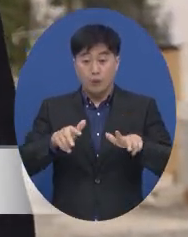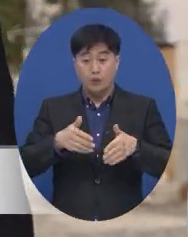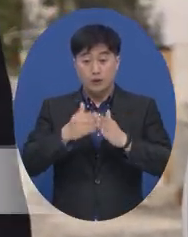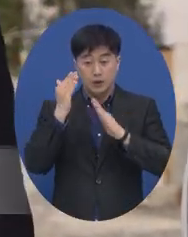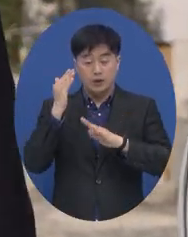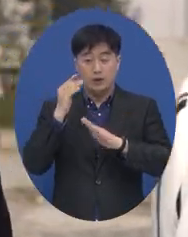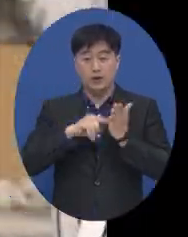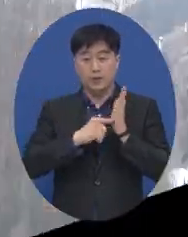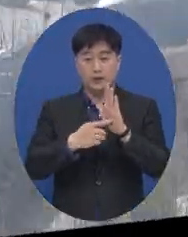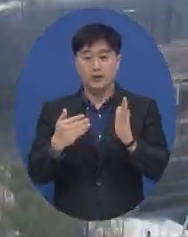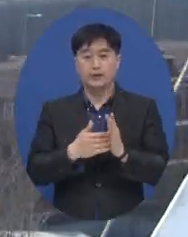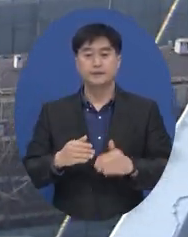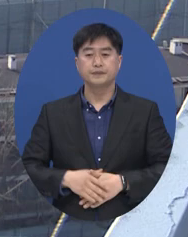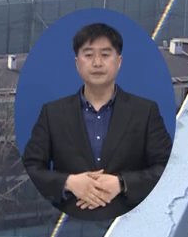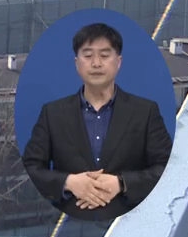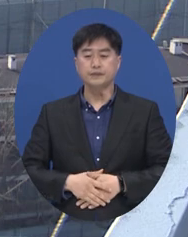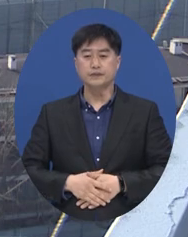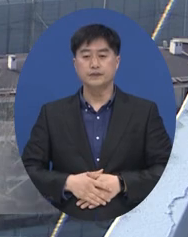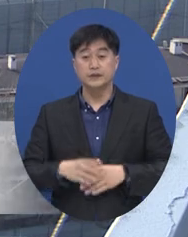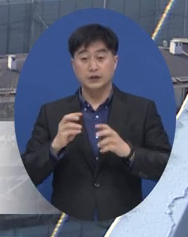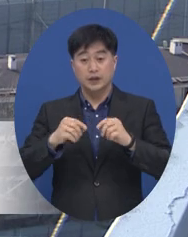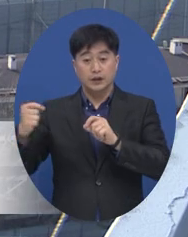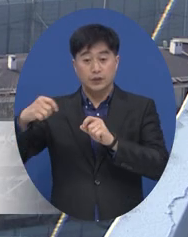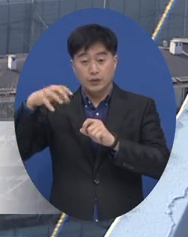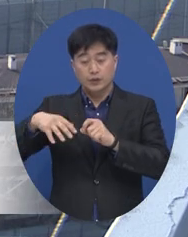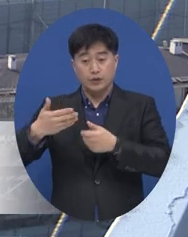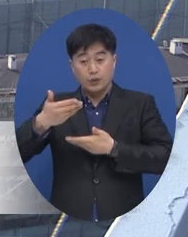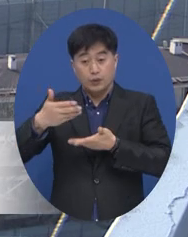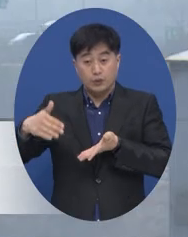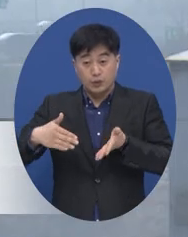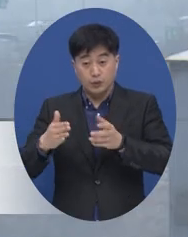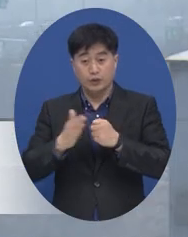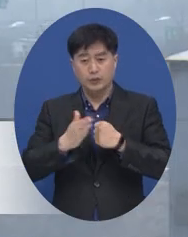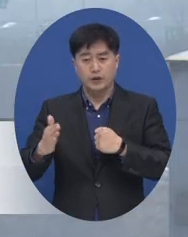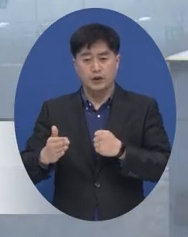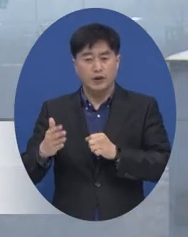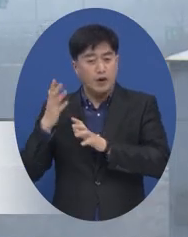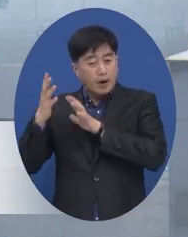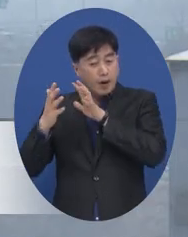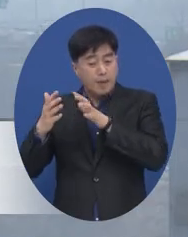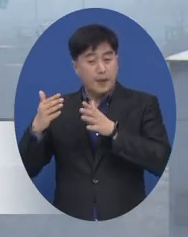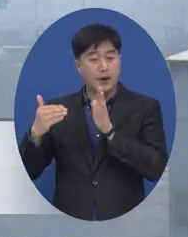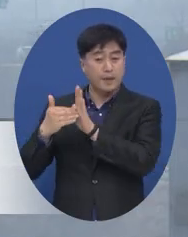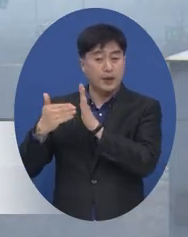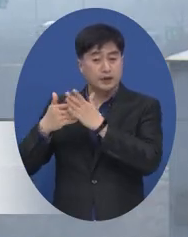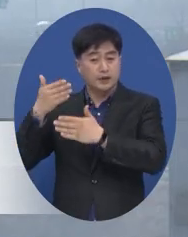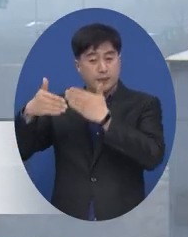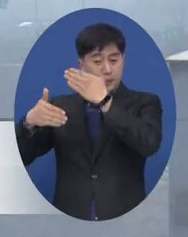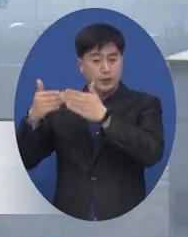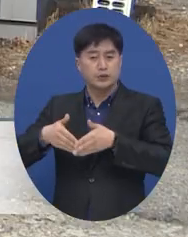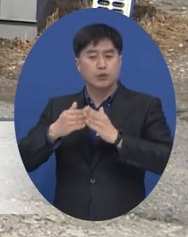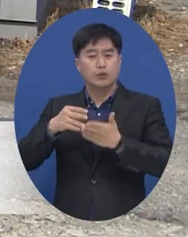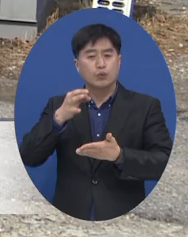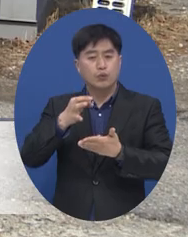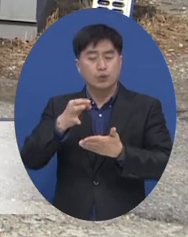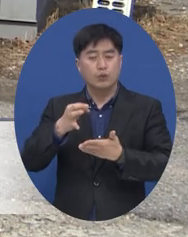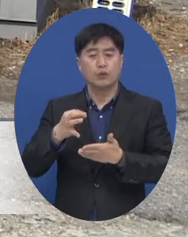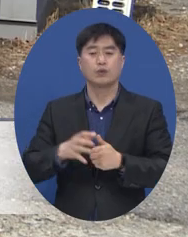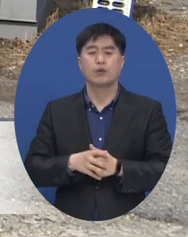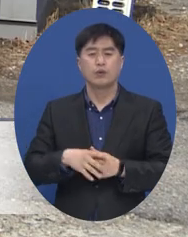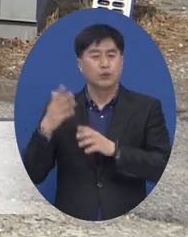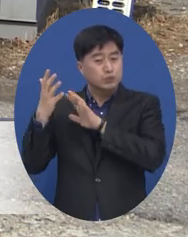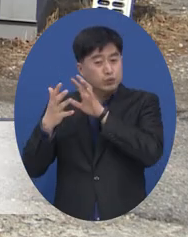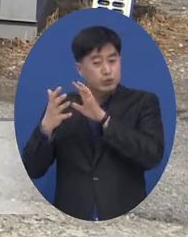시민공원을 짓는다고 밝혔습니다. 부지 인근에 고속도로가 지나는 탓에 방음벽 설치에 따른 예산 부담과 소음으로 인한 민원